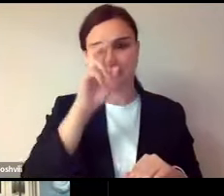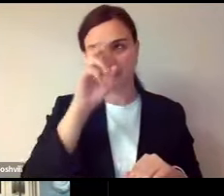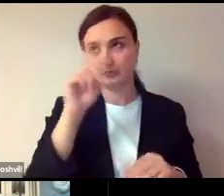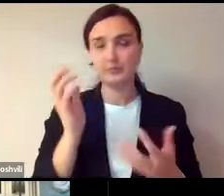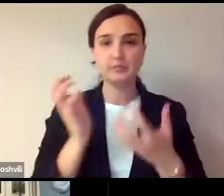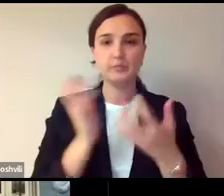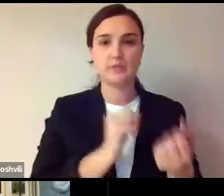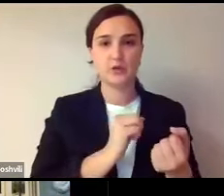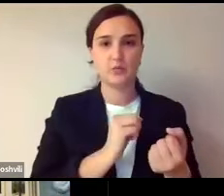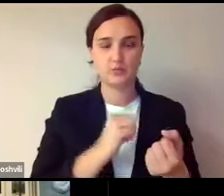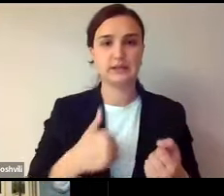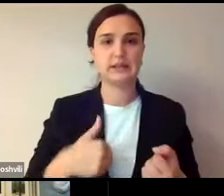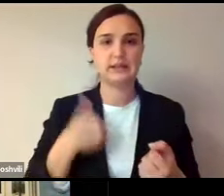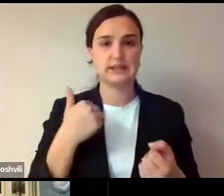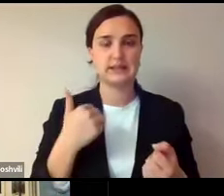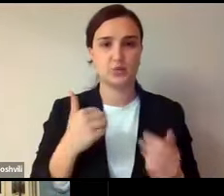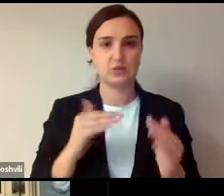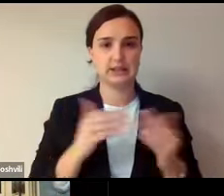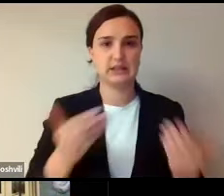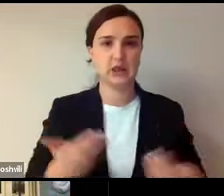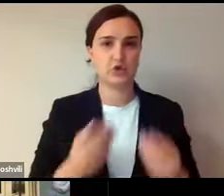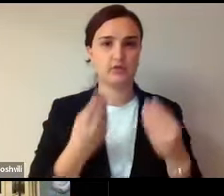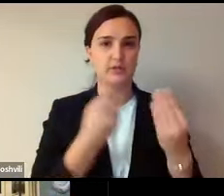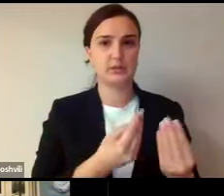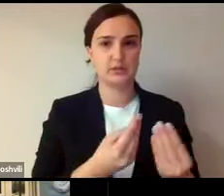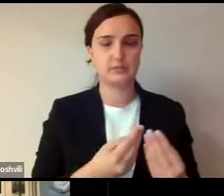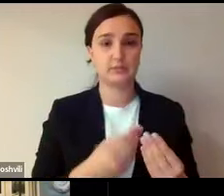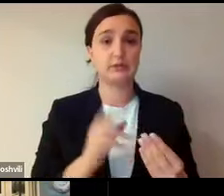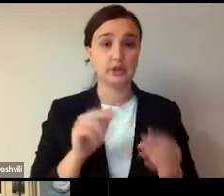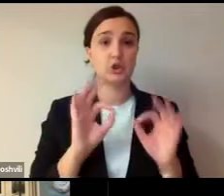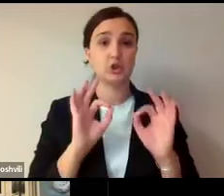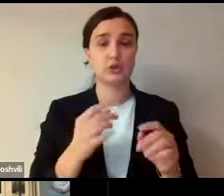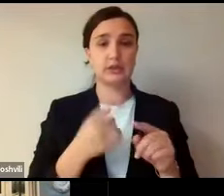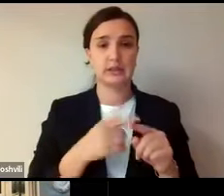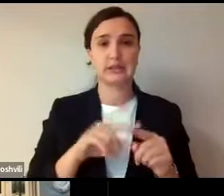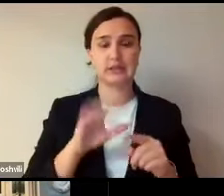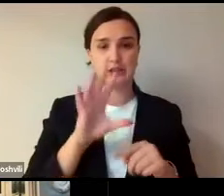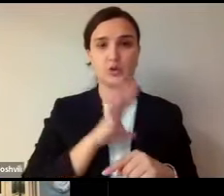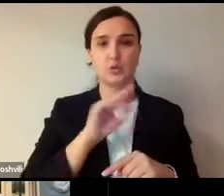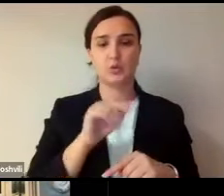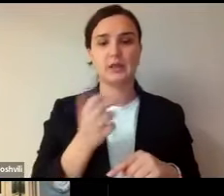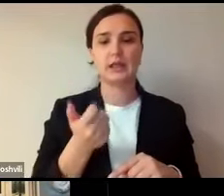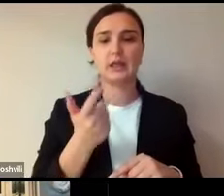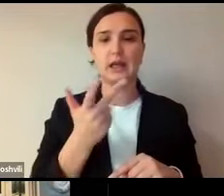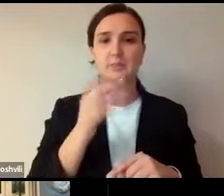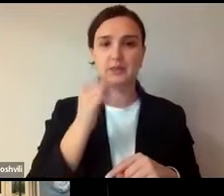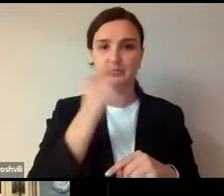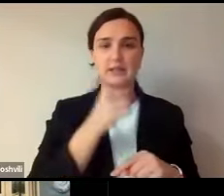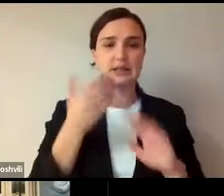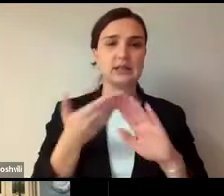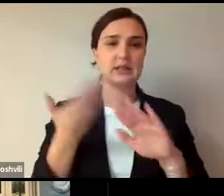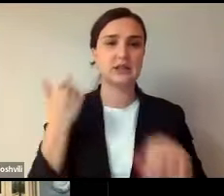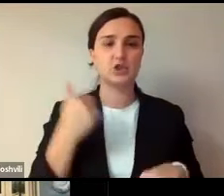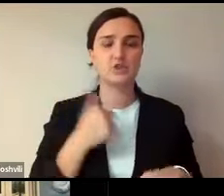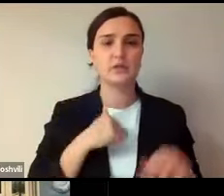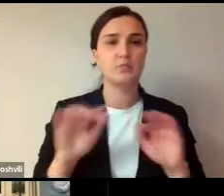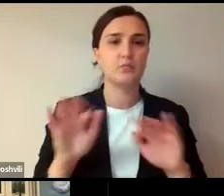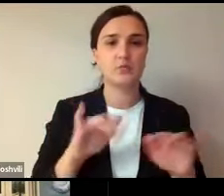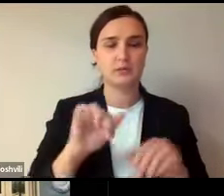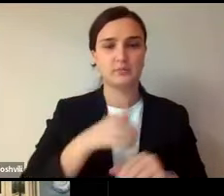მიეღო ღირსეული საცხოვრისი. და სწორედ ეს იყო რამდენიმე წლის წინ ჩვენი მოქმედების